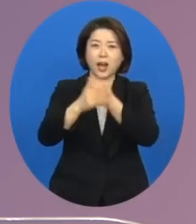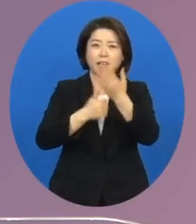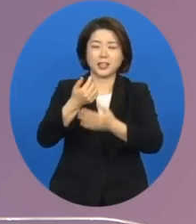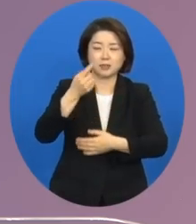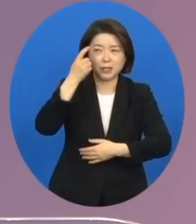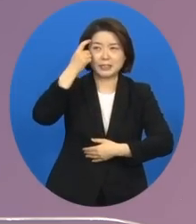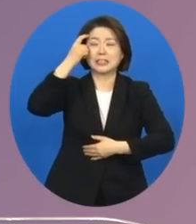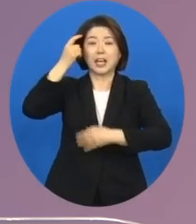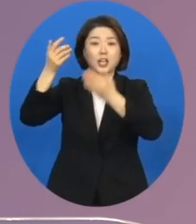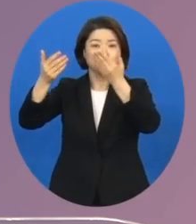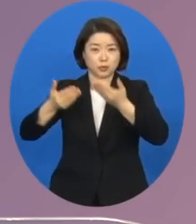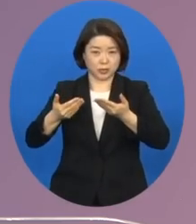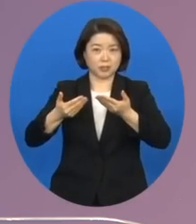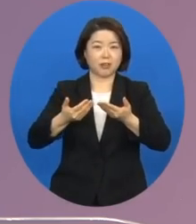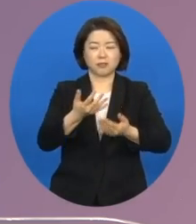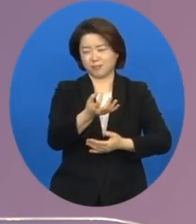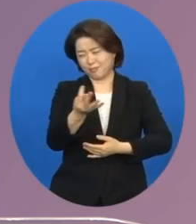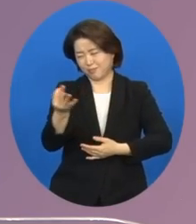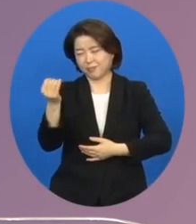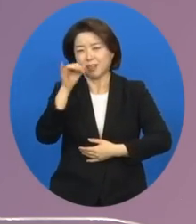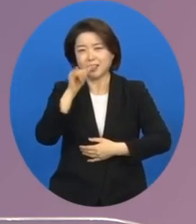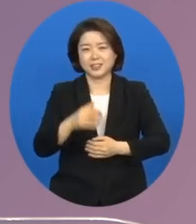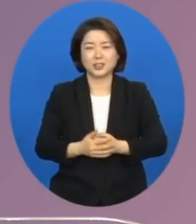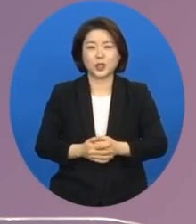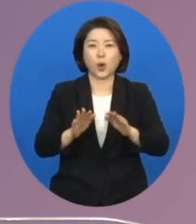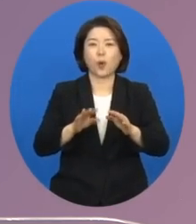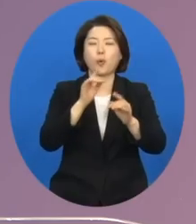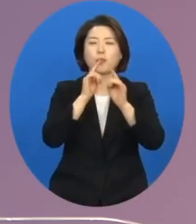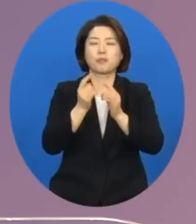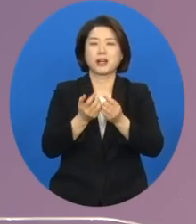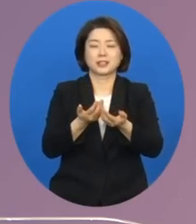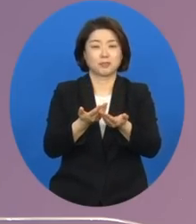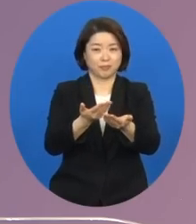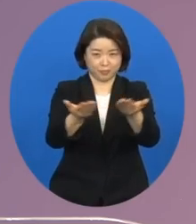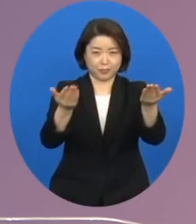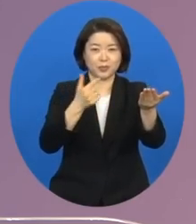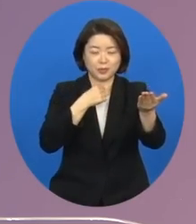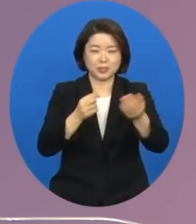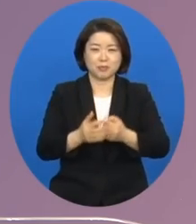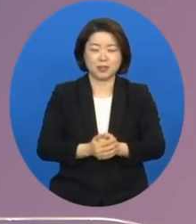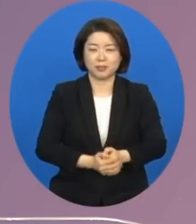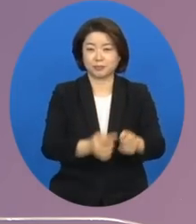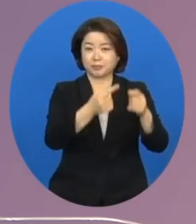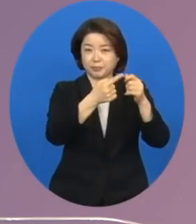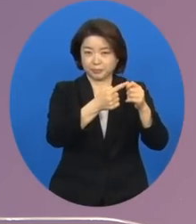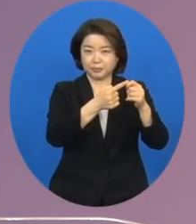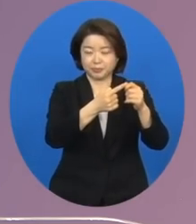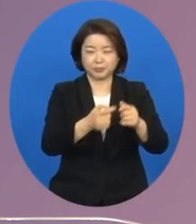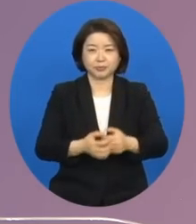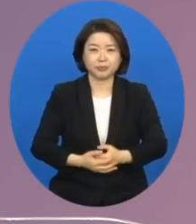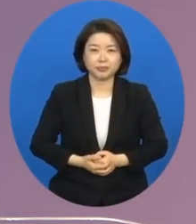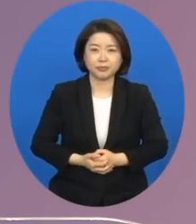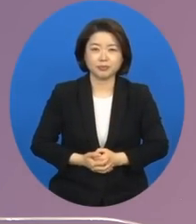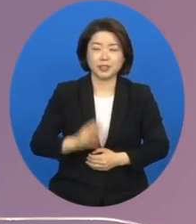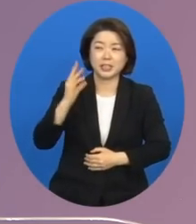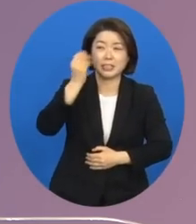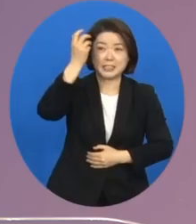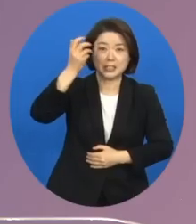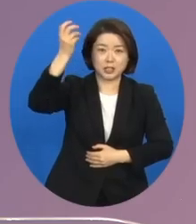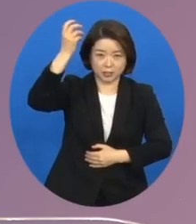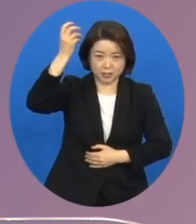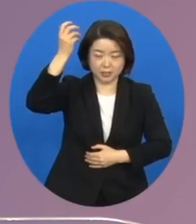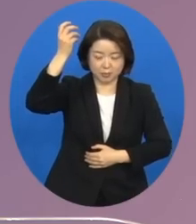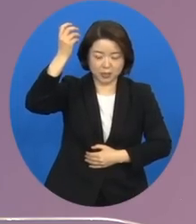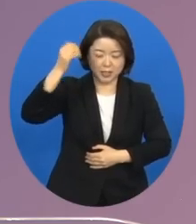깨닫게 하신 것들이 있어서 오늘 말씀 가운데 나누려고 하는데 그 첫 번째는 성령님이 우리